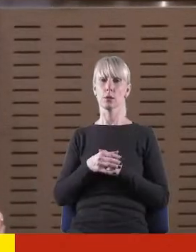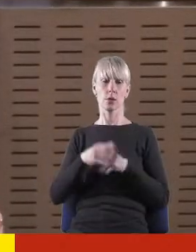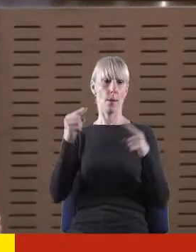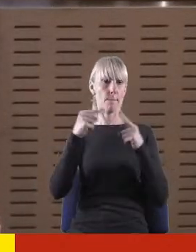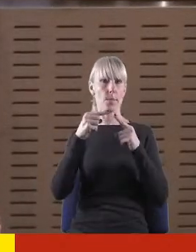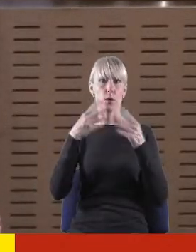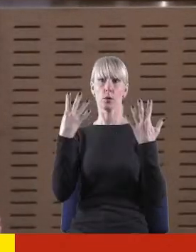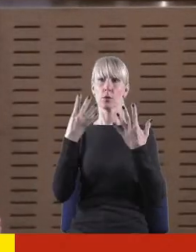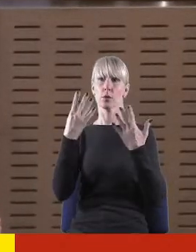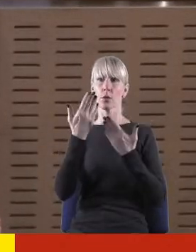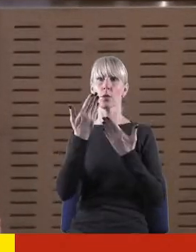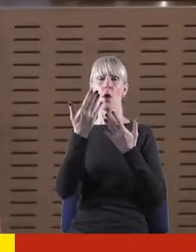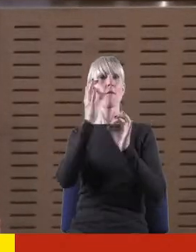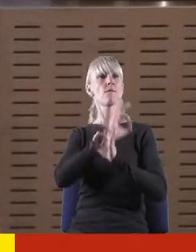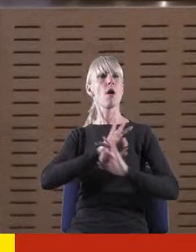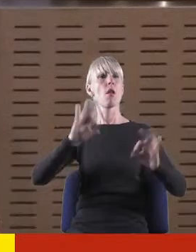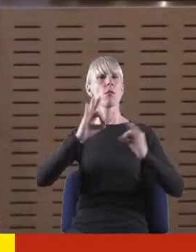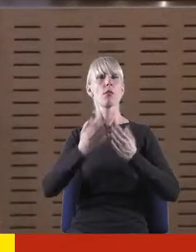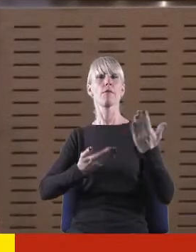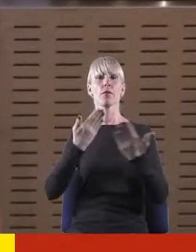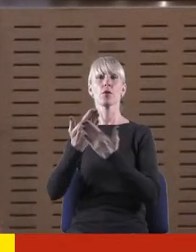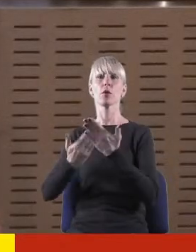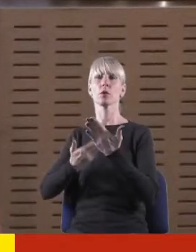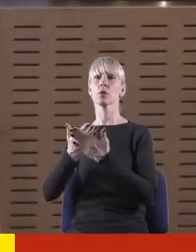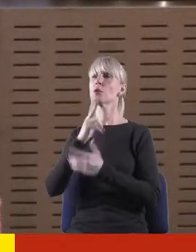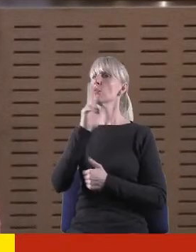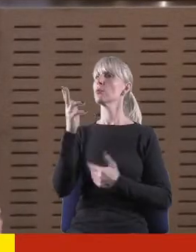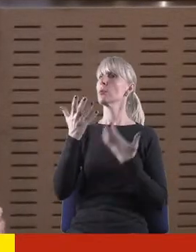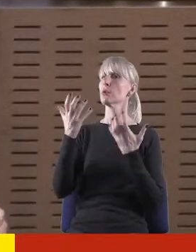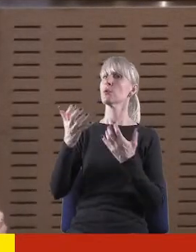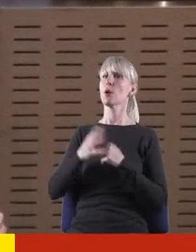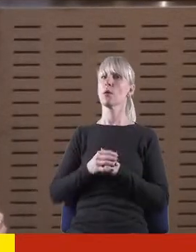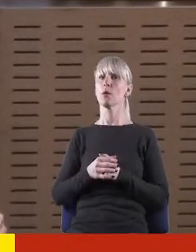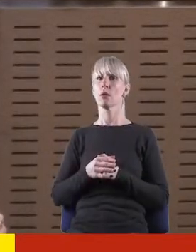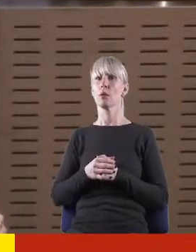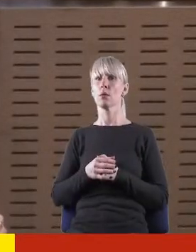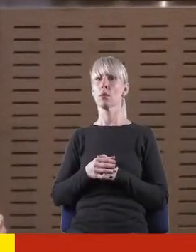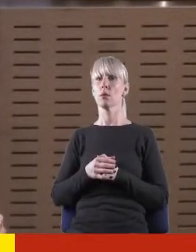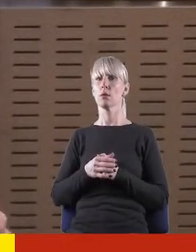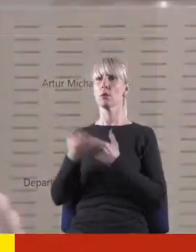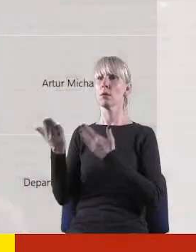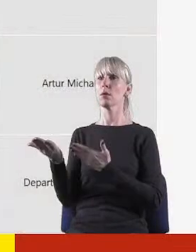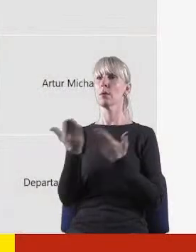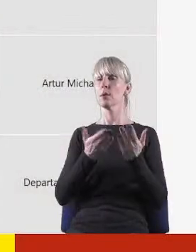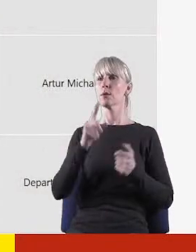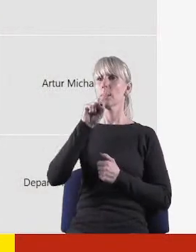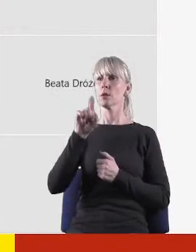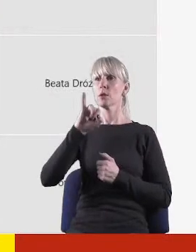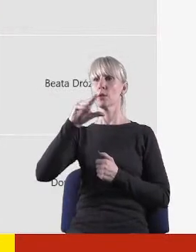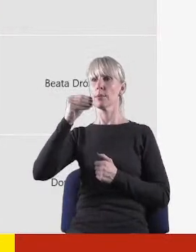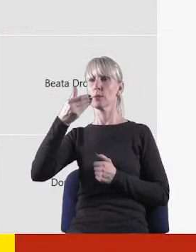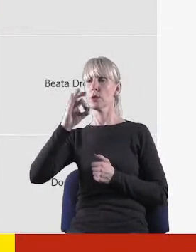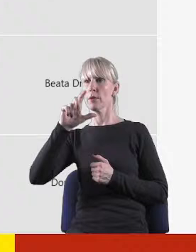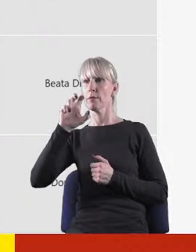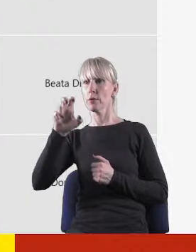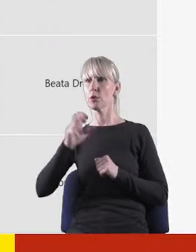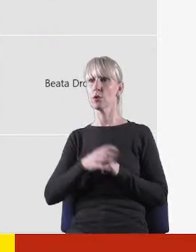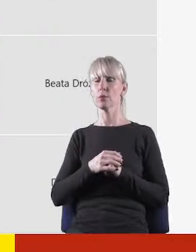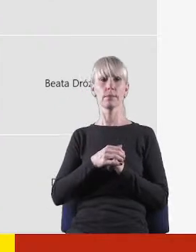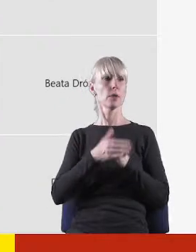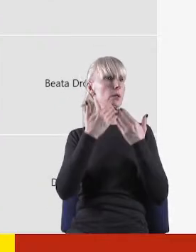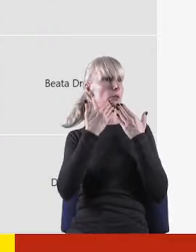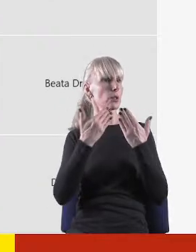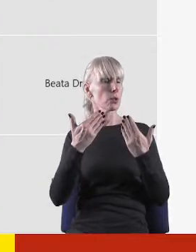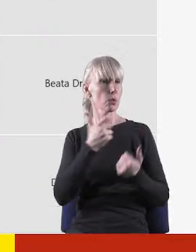9 wolne wnioski. Czy ktoś z Państwa radnych chciałby zabrać głos w tym punkcie? Proszę bardzo, Pani Radna Bożena Ziemniewicz. Dziękuję serdecznie. To nie